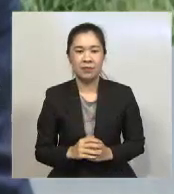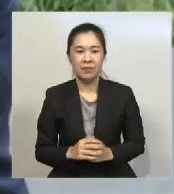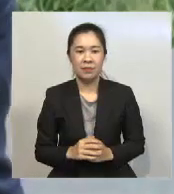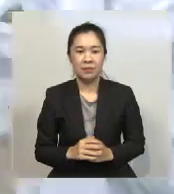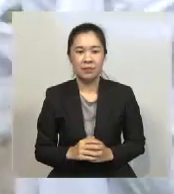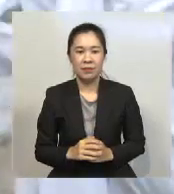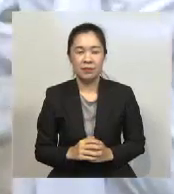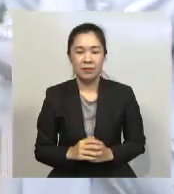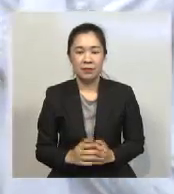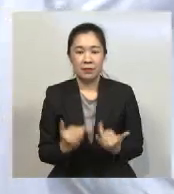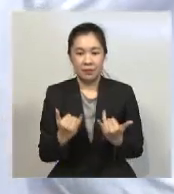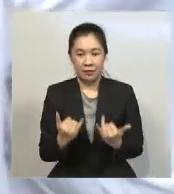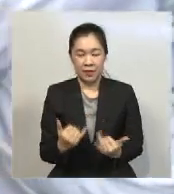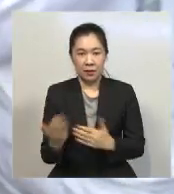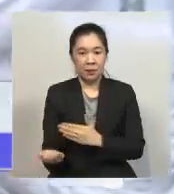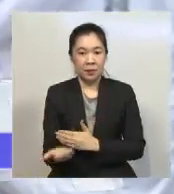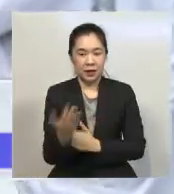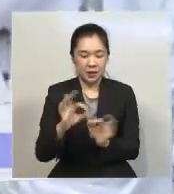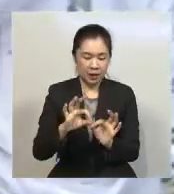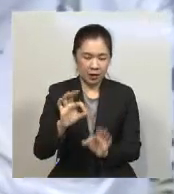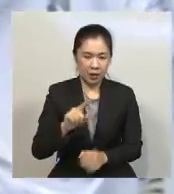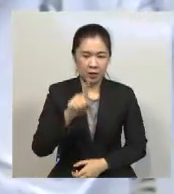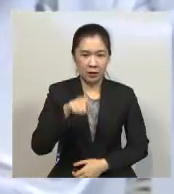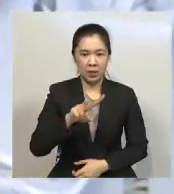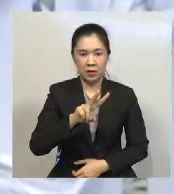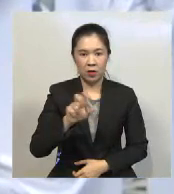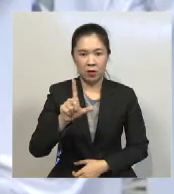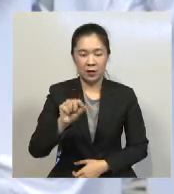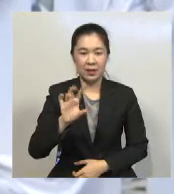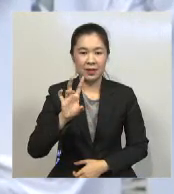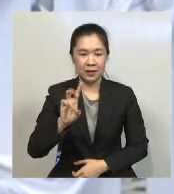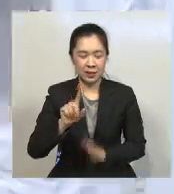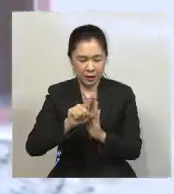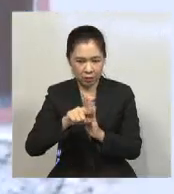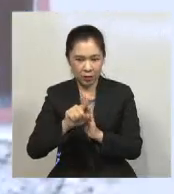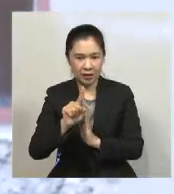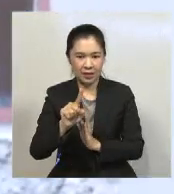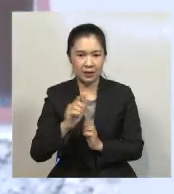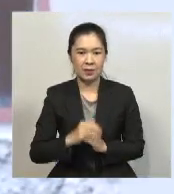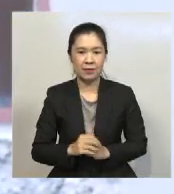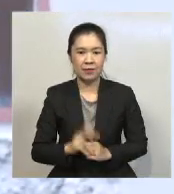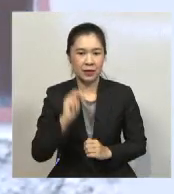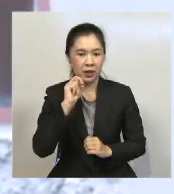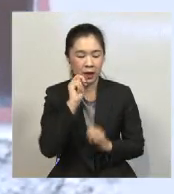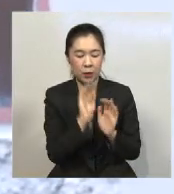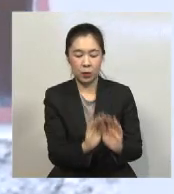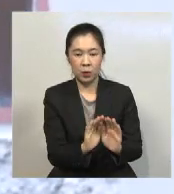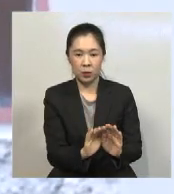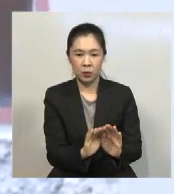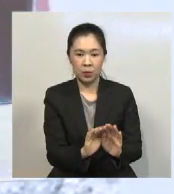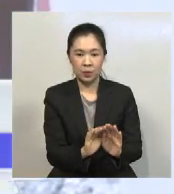วันนี้ปริมาณน้ำเมื่อเช้านี้วัดได้1,227ลูกบาศก์เมตรต่อวินาทีในขณะที่ความจุลำน้ำสามารถรับ